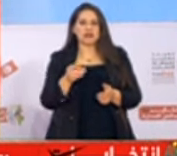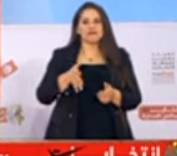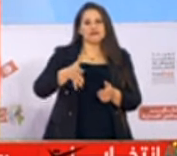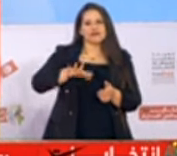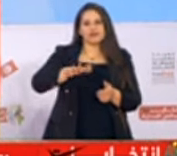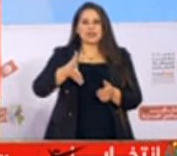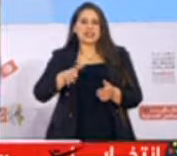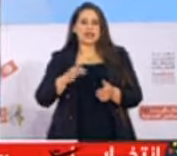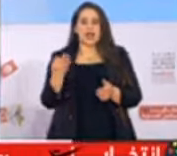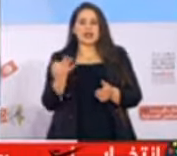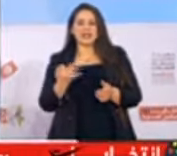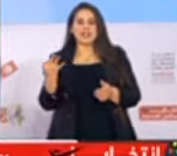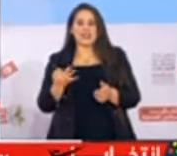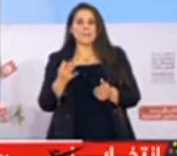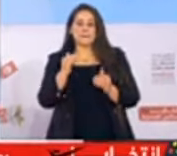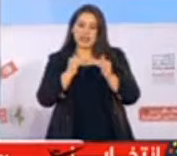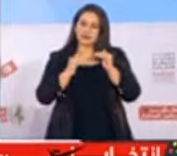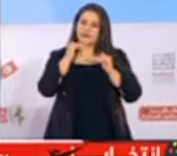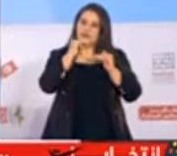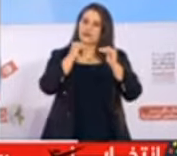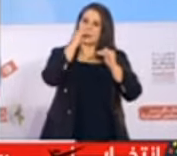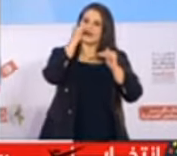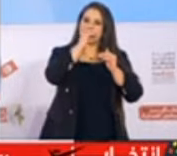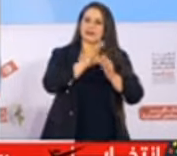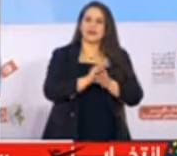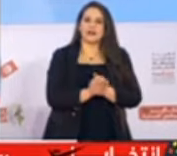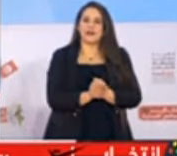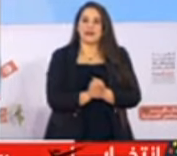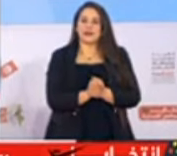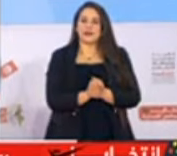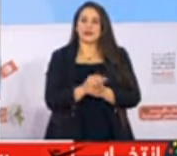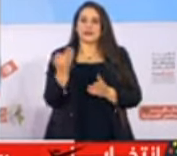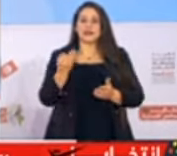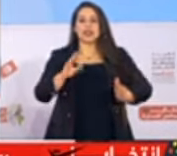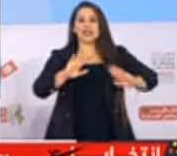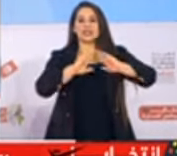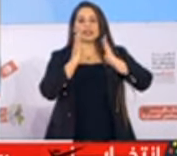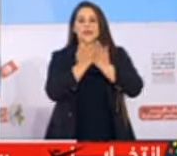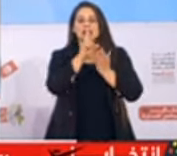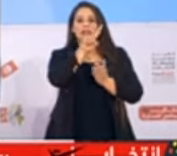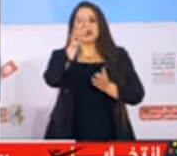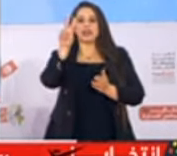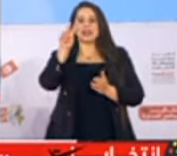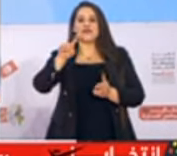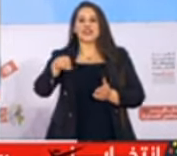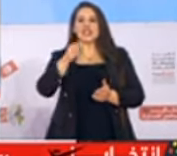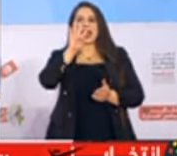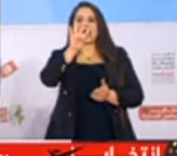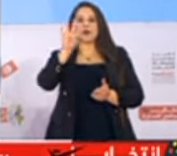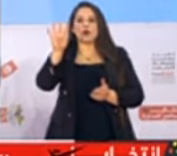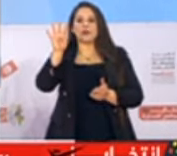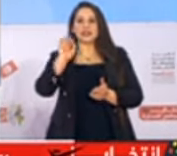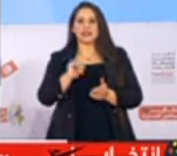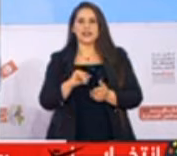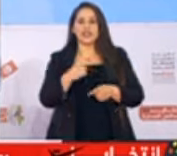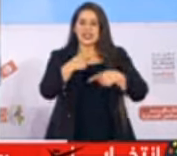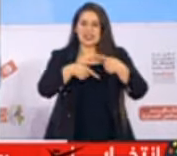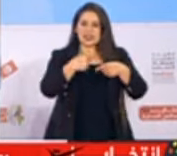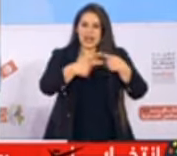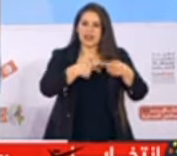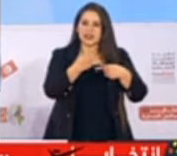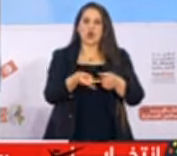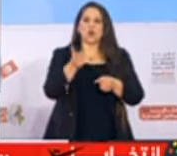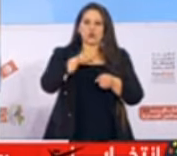هذه نسب أكثر محترمة، معناها مش النسبة هذيك، النسبة العامة 12.44. وديما رانا نعاودوا